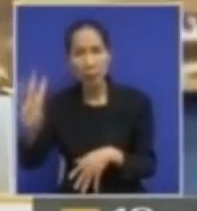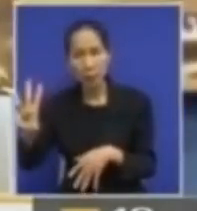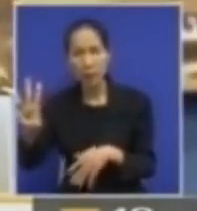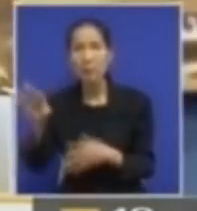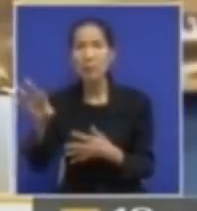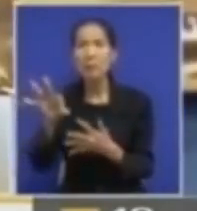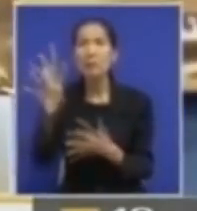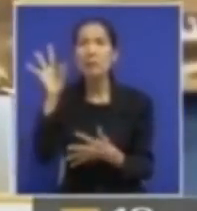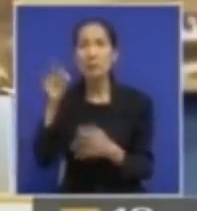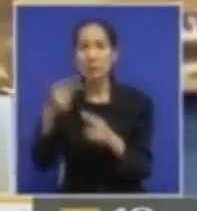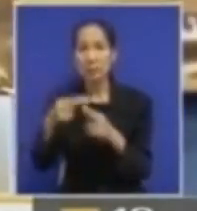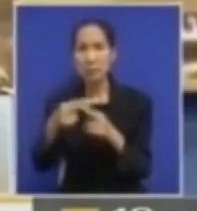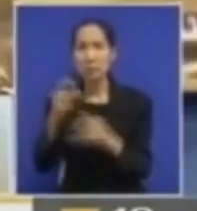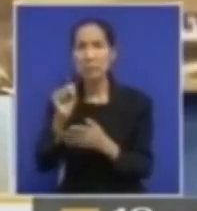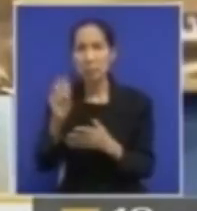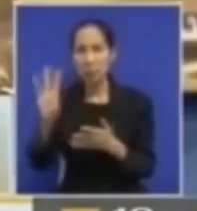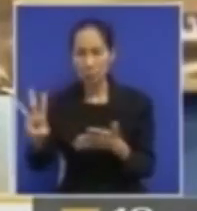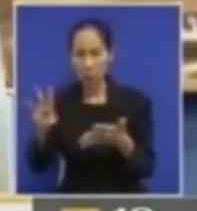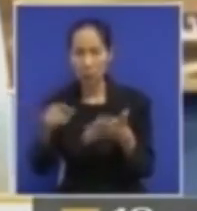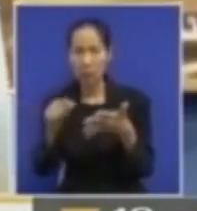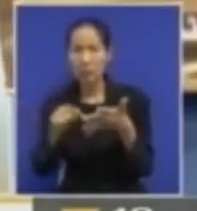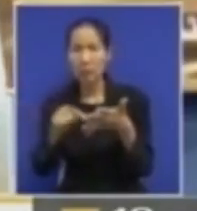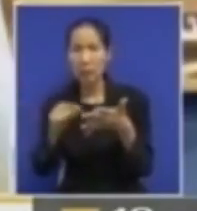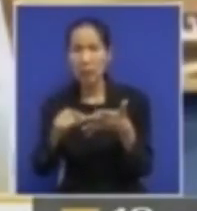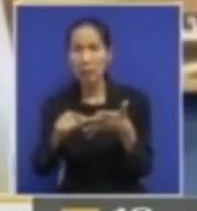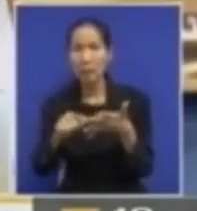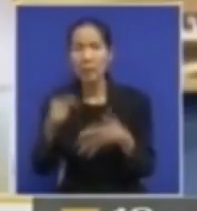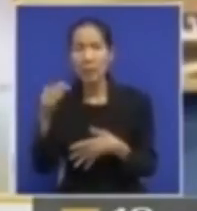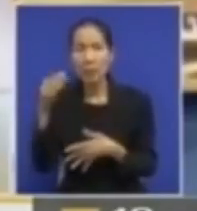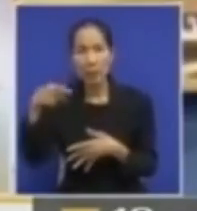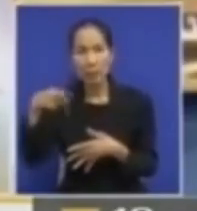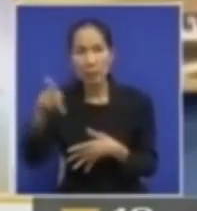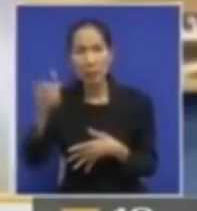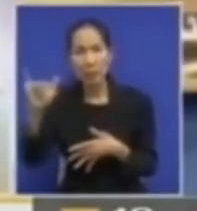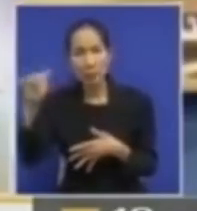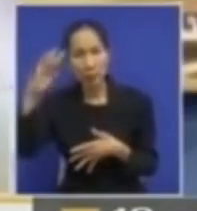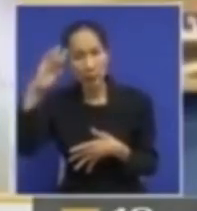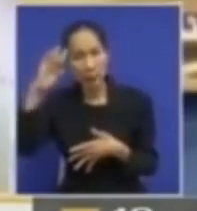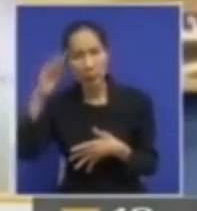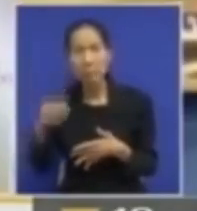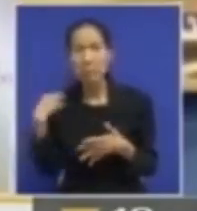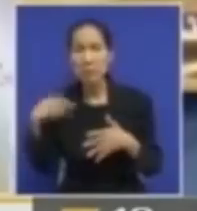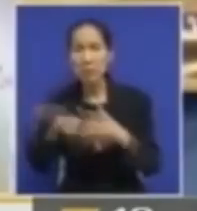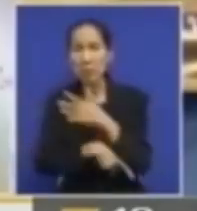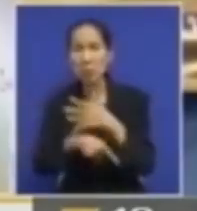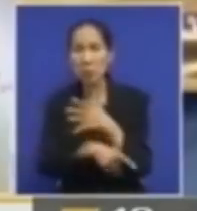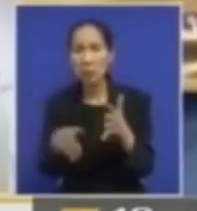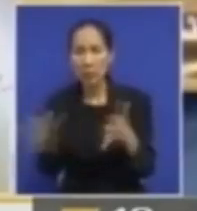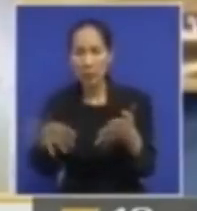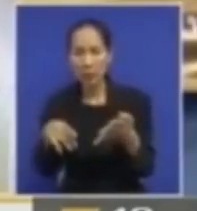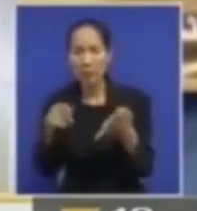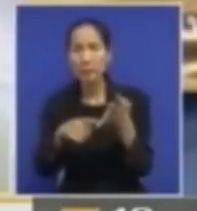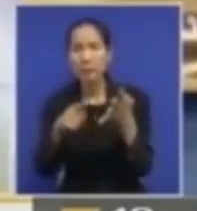ประยุทธ์ปล่อยให้มีการทุจริตมหาศาลเป็นข้อกล่าวหาของเยาวชนนะครับข้อที่4ประยุทธ์ทำลายเศรษฐกิจของ